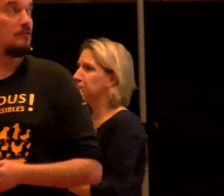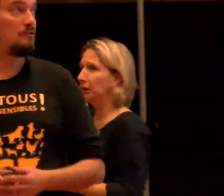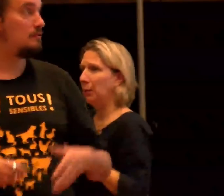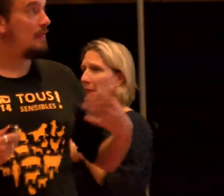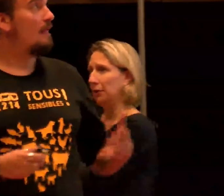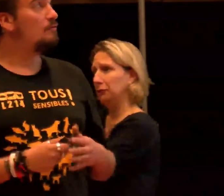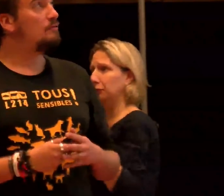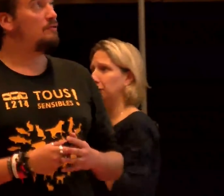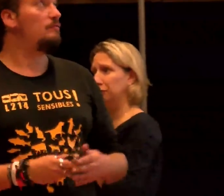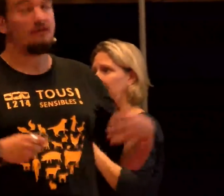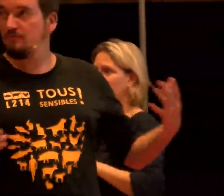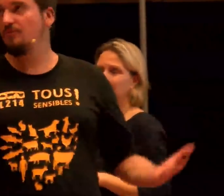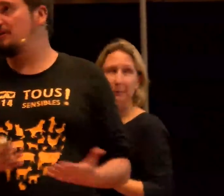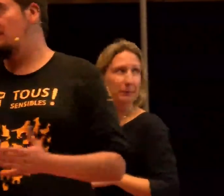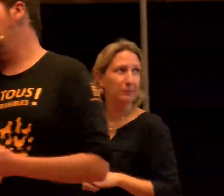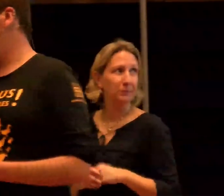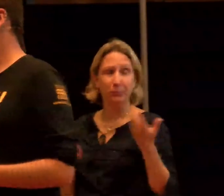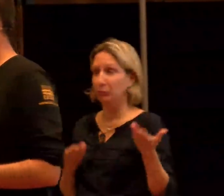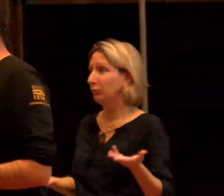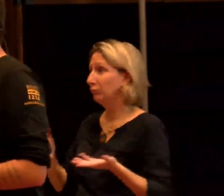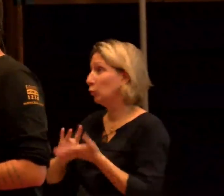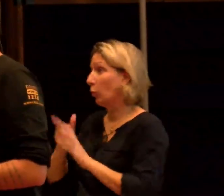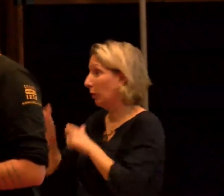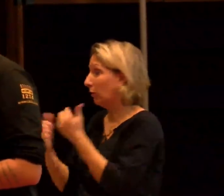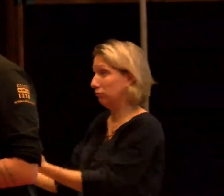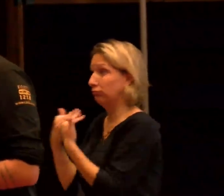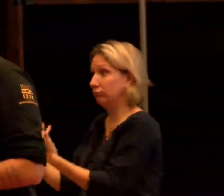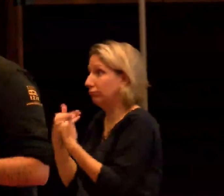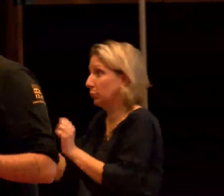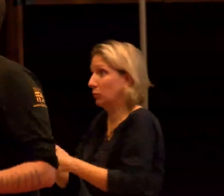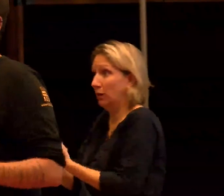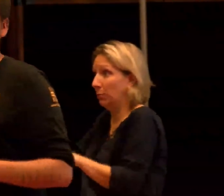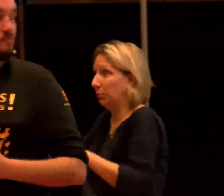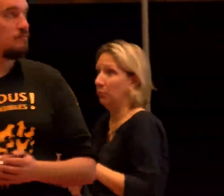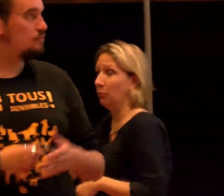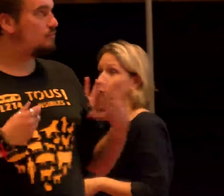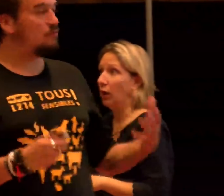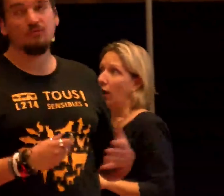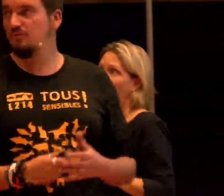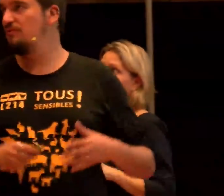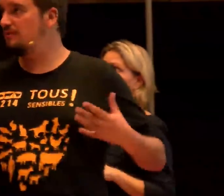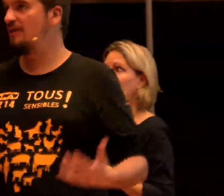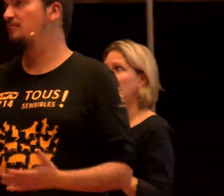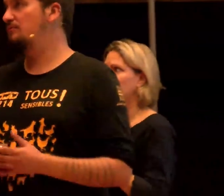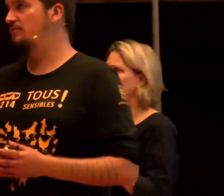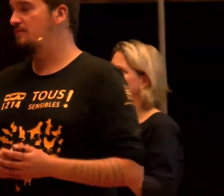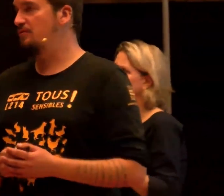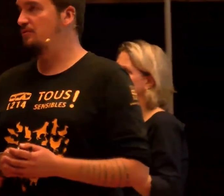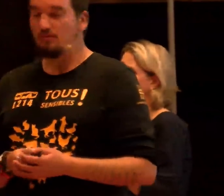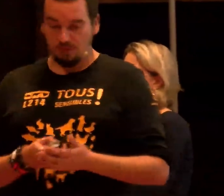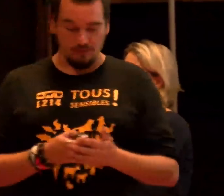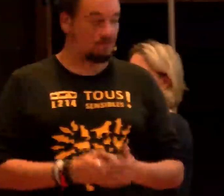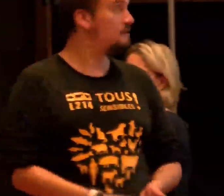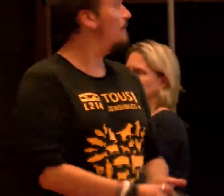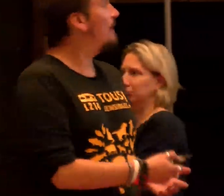partage où tout le monde est bienvenu, tout le monde peut venir. Et en général, ça a toujours beaucoup de succès,